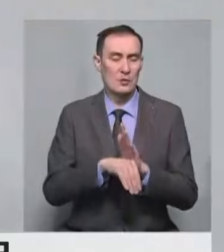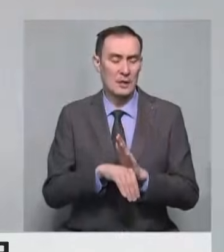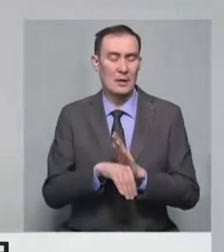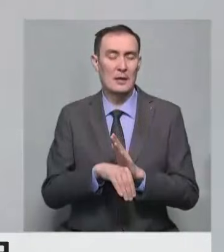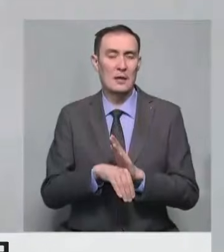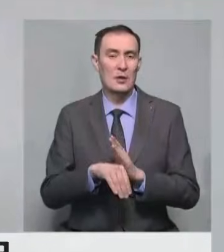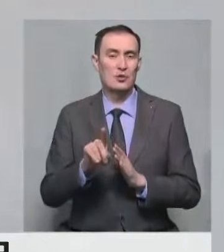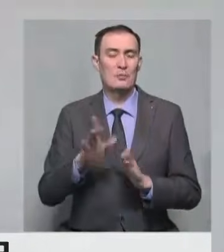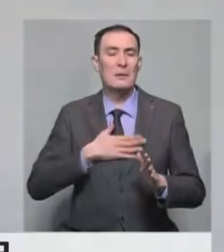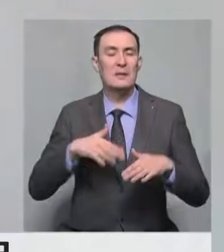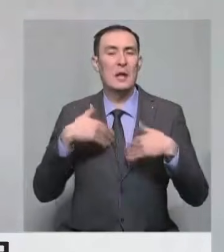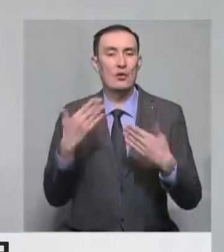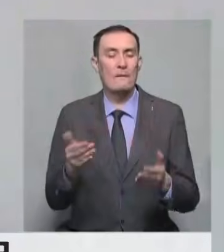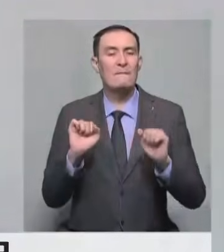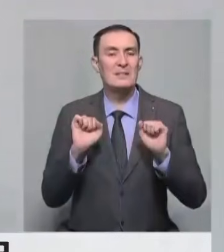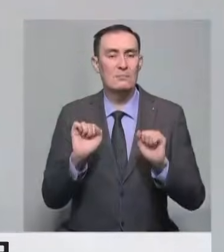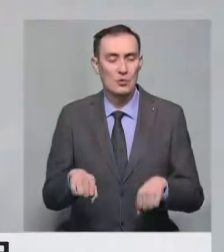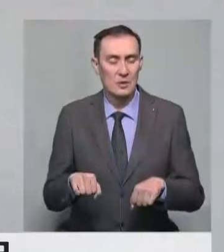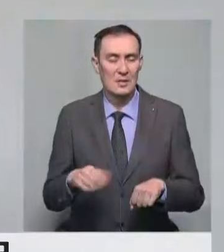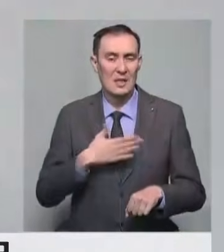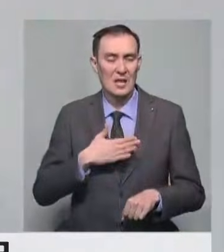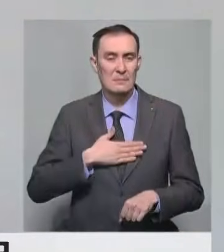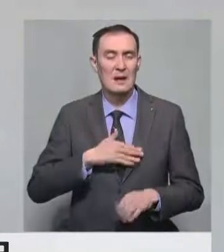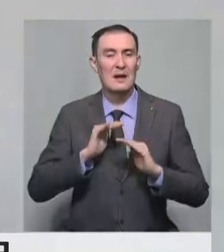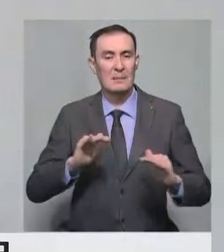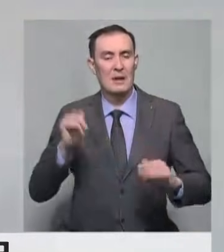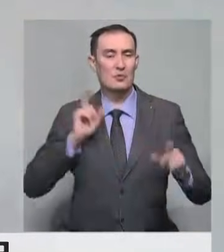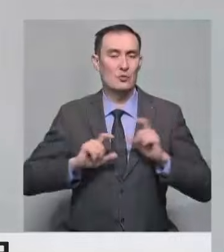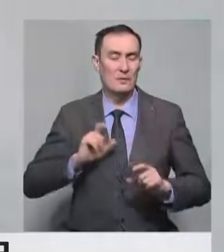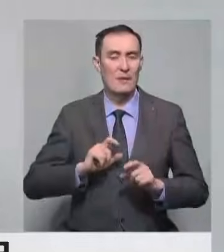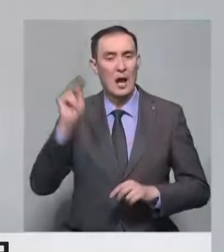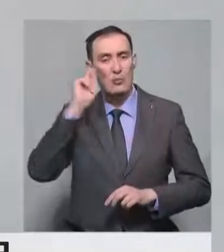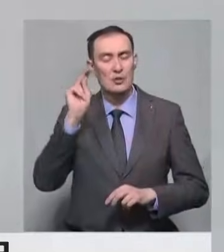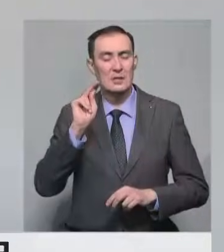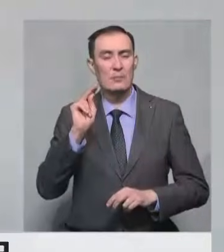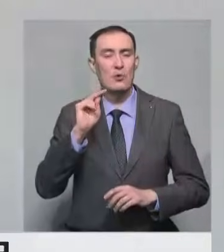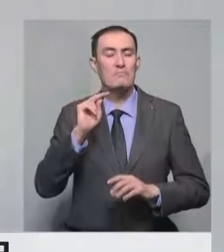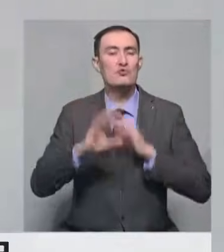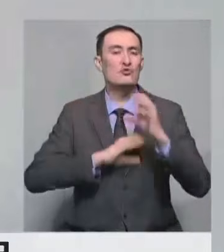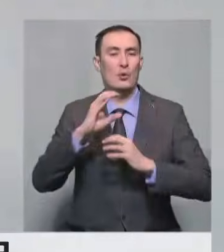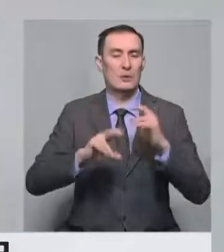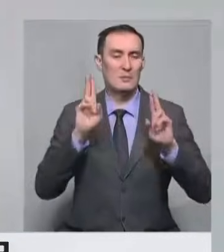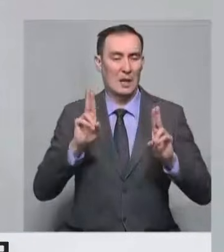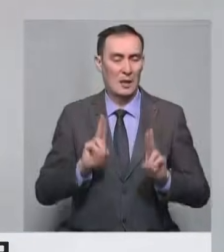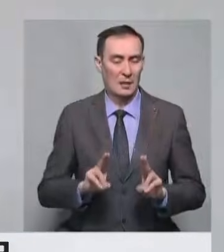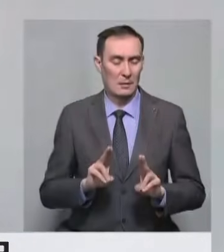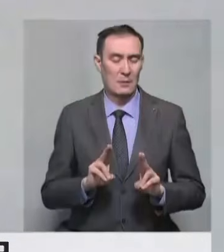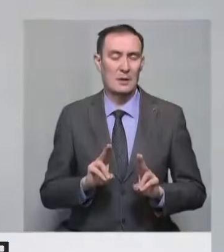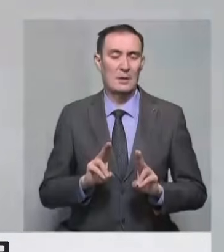то, что мы предоставляем возможность нашим студентам получить образование по мировым стандартам.